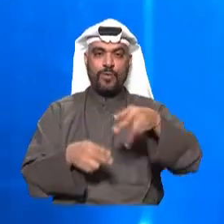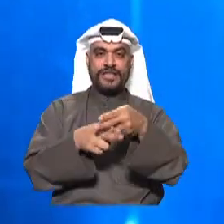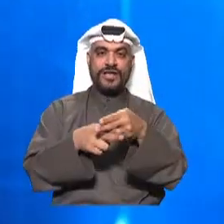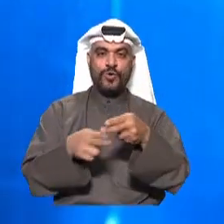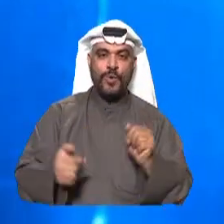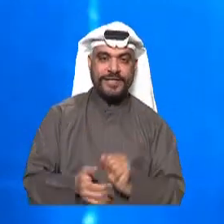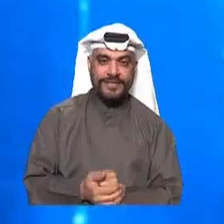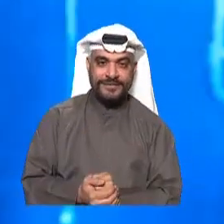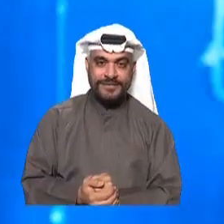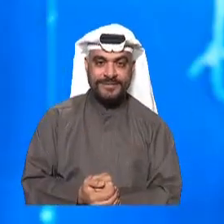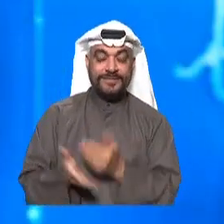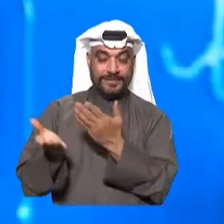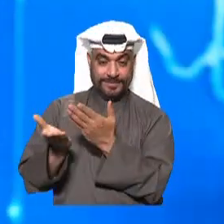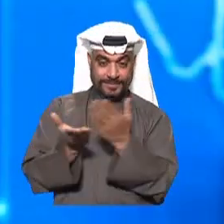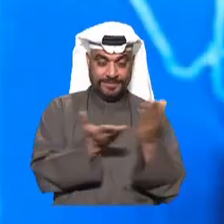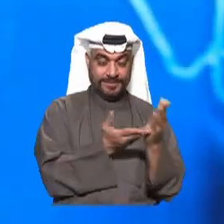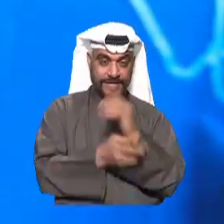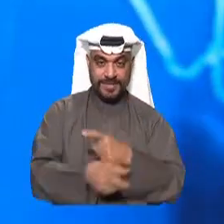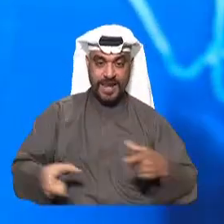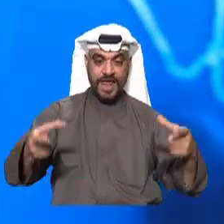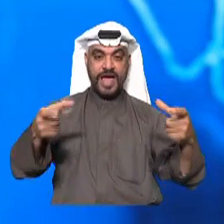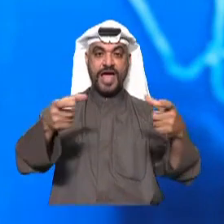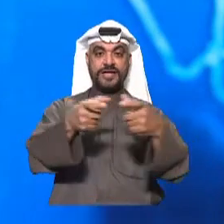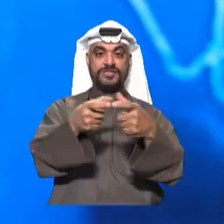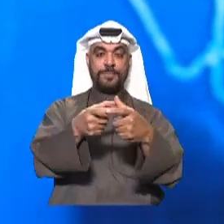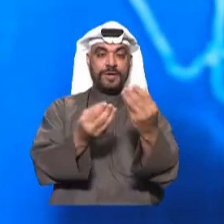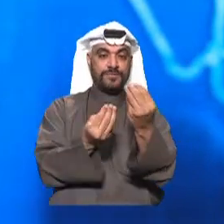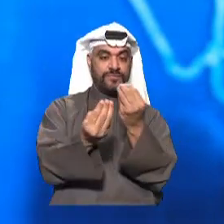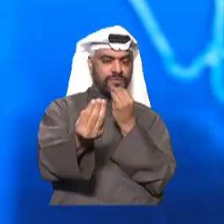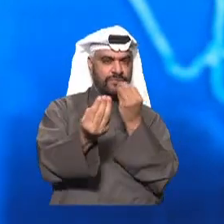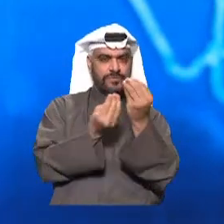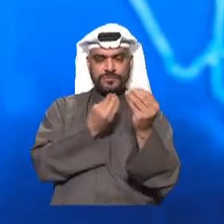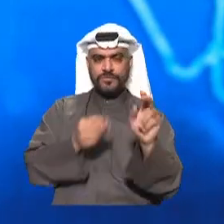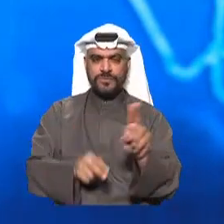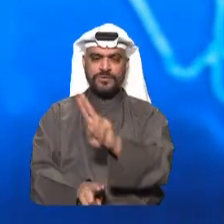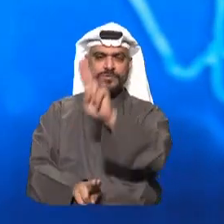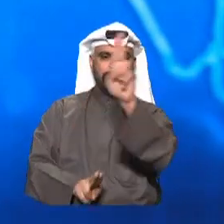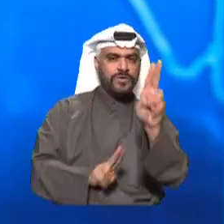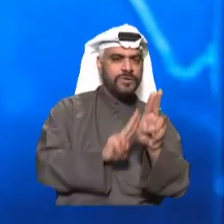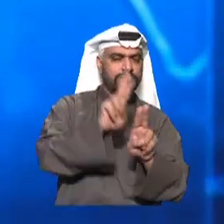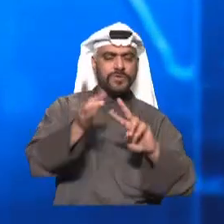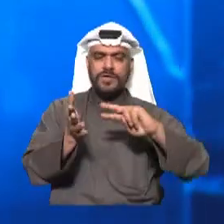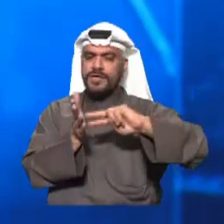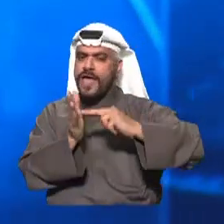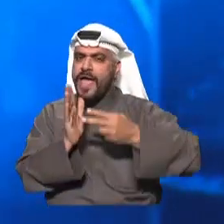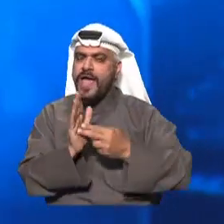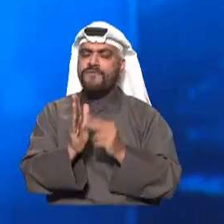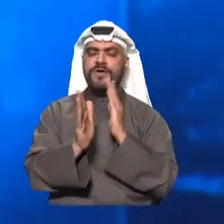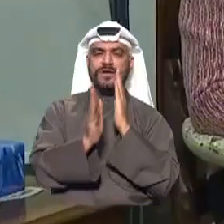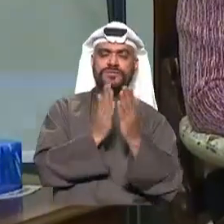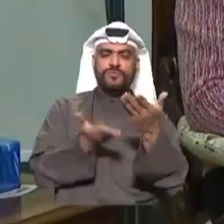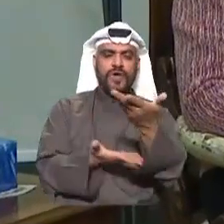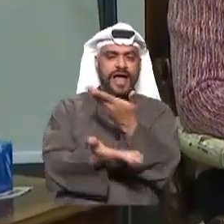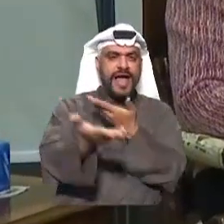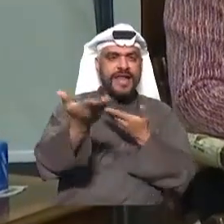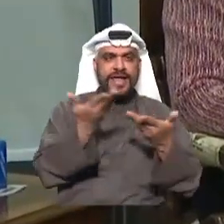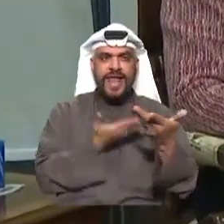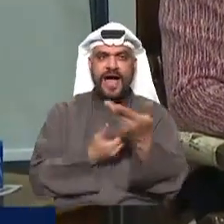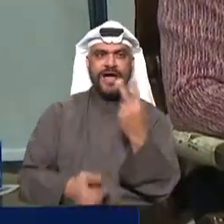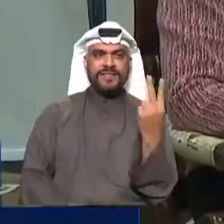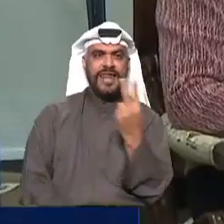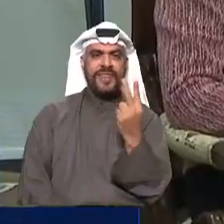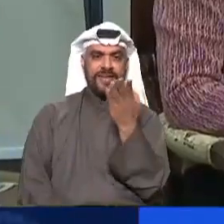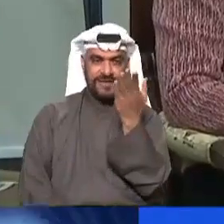الكويت إلينا رومانو ويسكي، وتم خلال اللقاء بحث عدد من أوجه العلاقات الثنائية بين